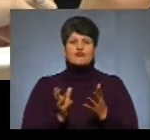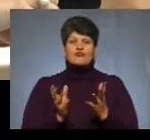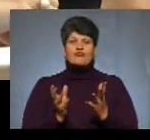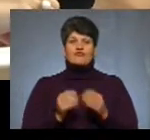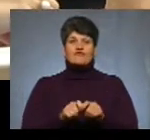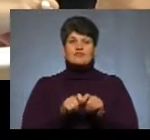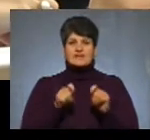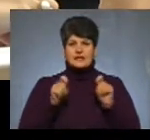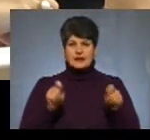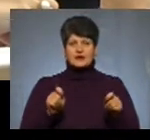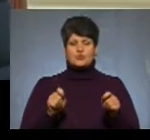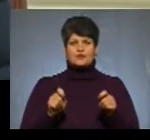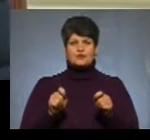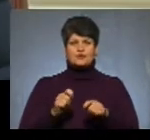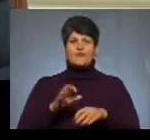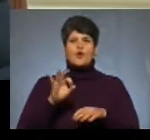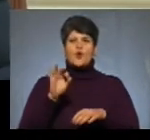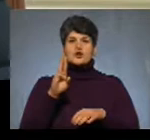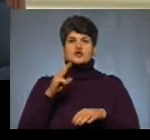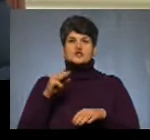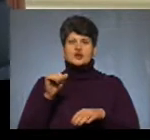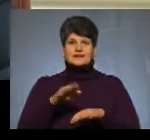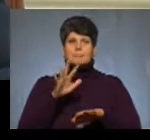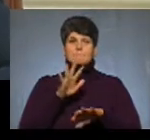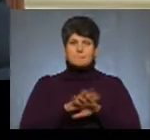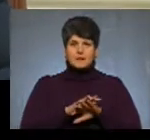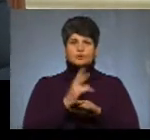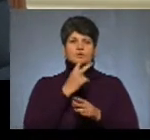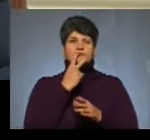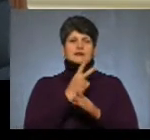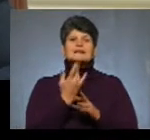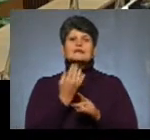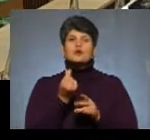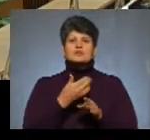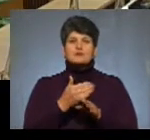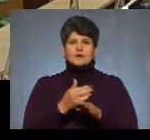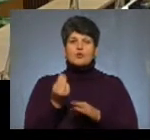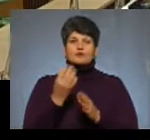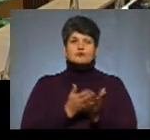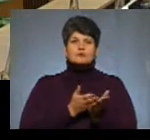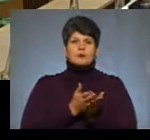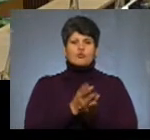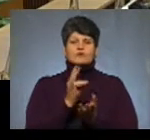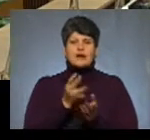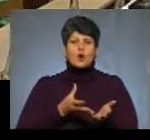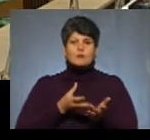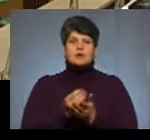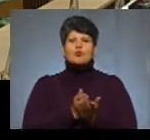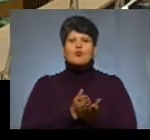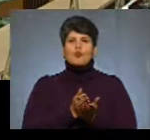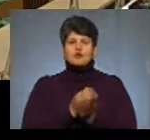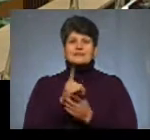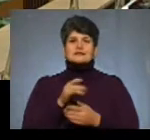в Ощадбанку, де буде видно, скільки грошей виділили. Кошти першочергово будуть спрямовувати на оплату послуг